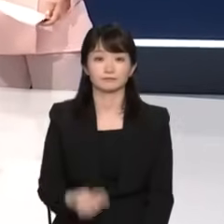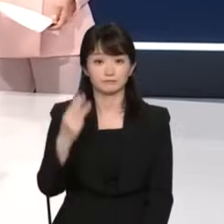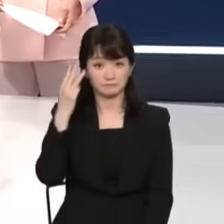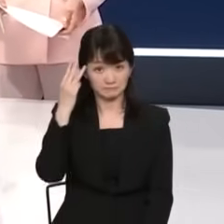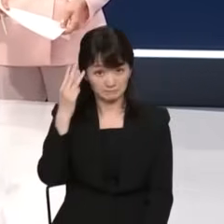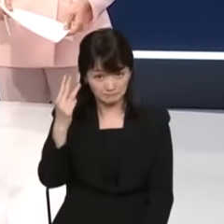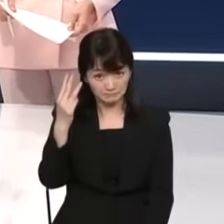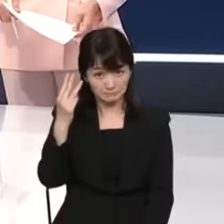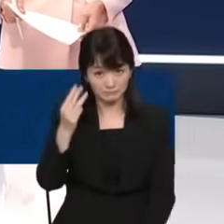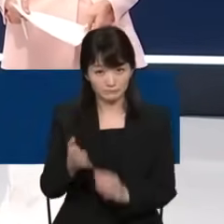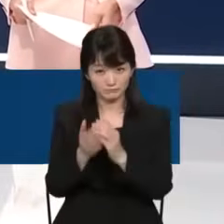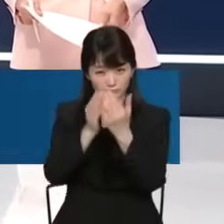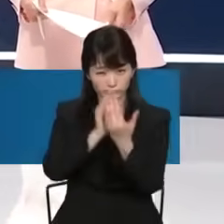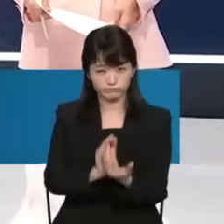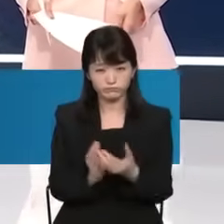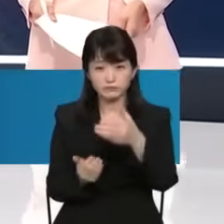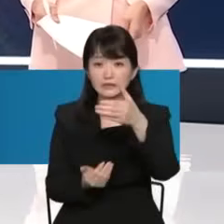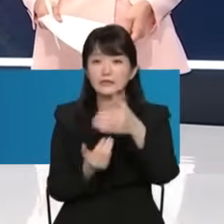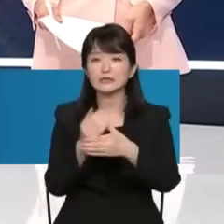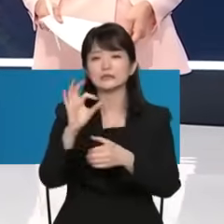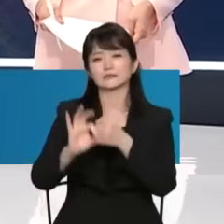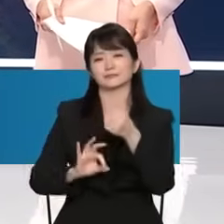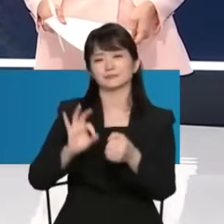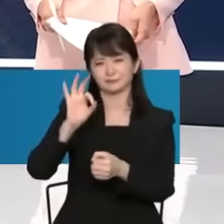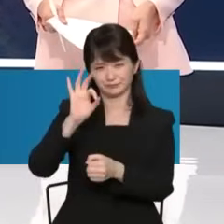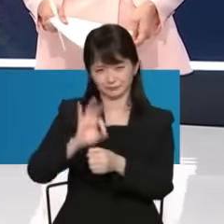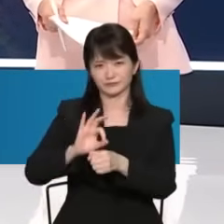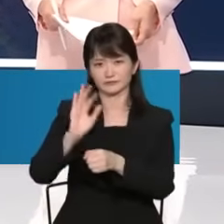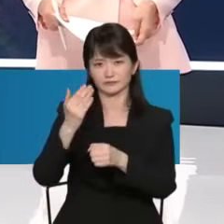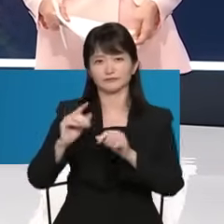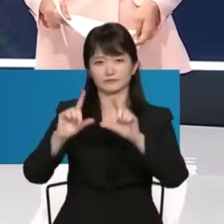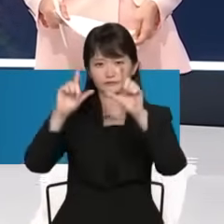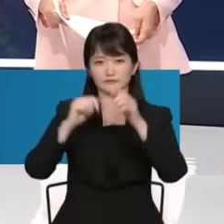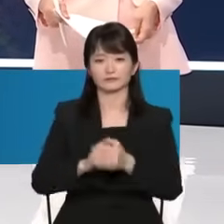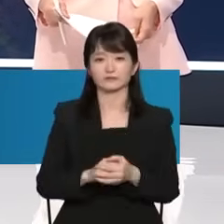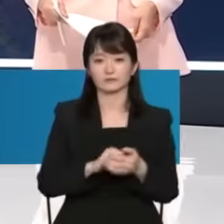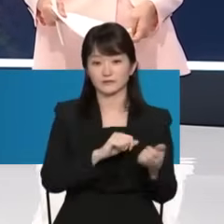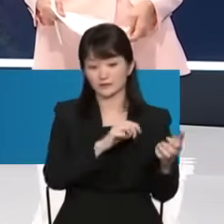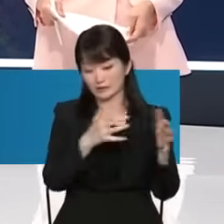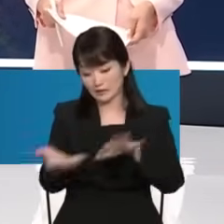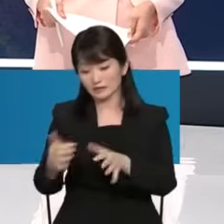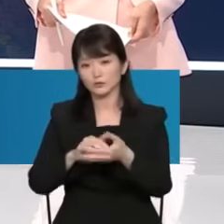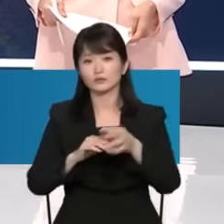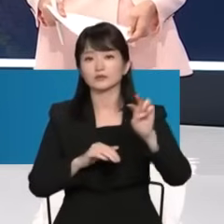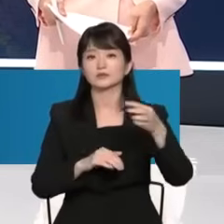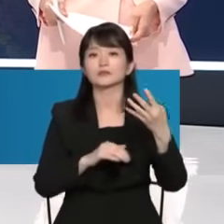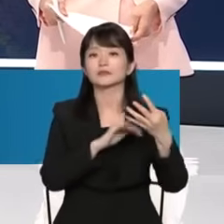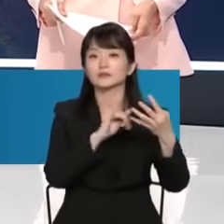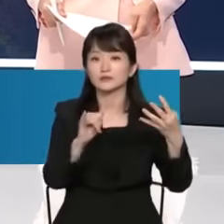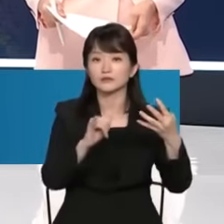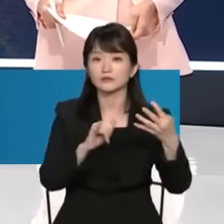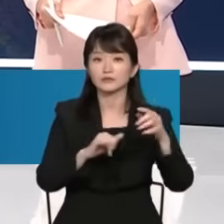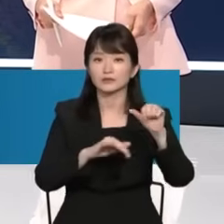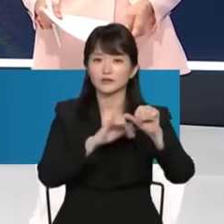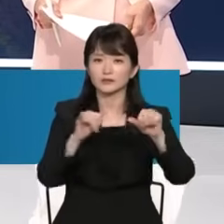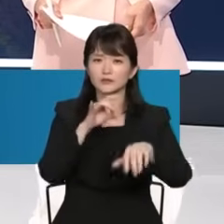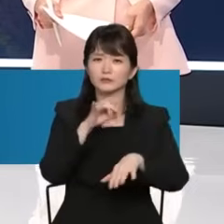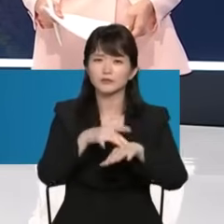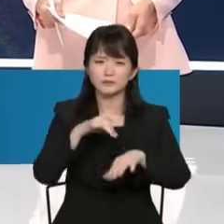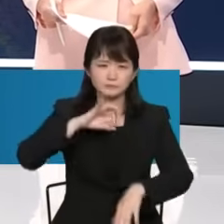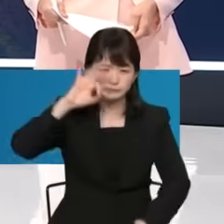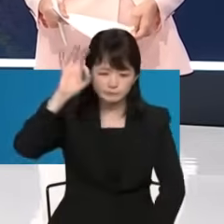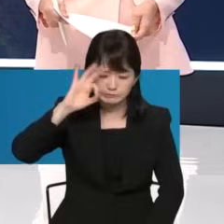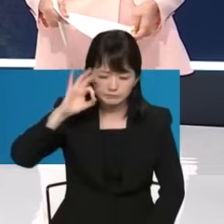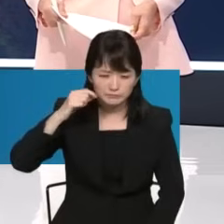사흘 뒤면 세월호 참사가 난 지 10년 되는 날입니다. 304명이 숨졌고 5명은 아직 유해도 찾지